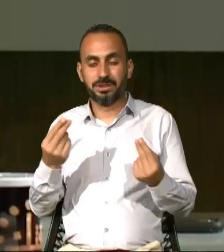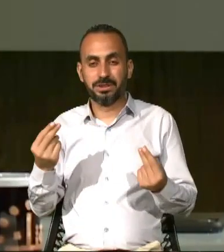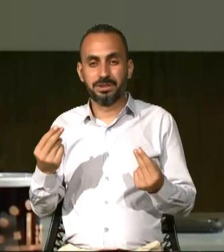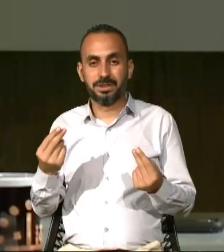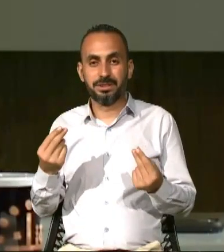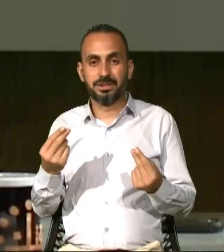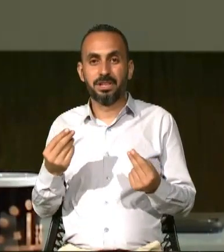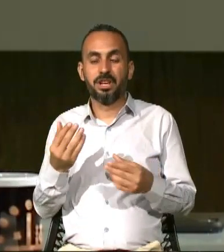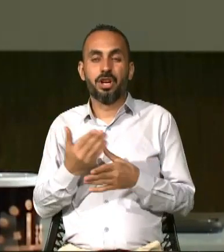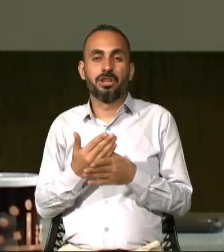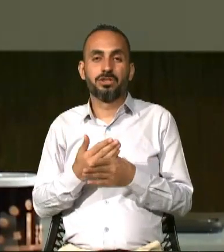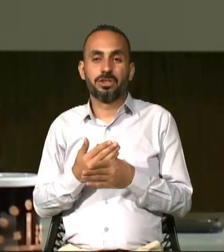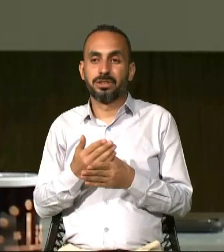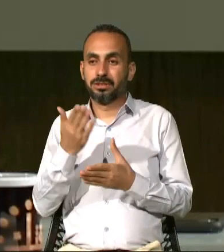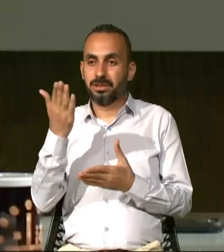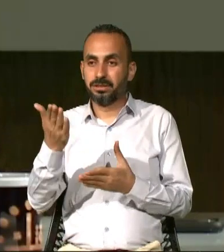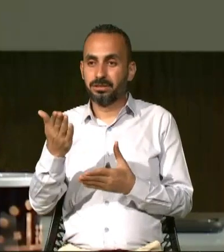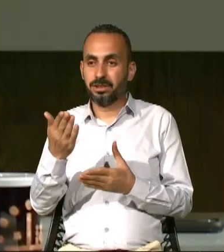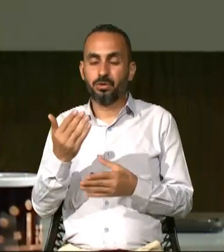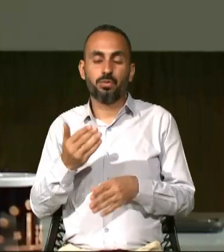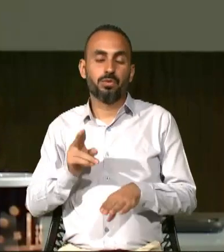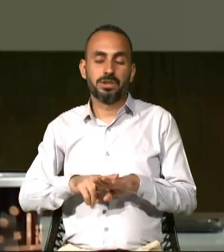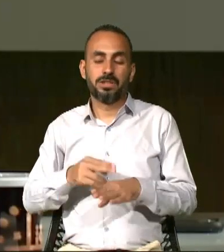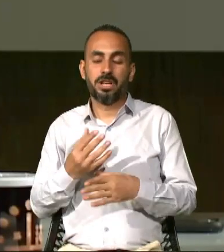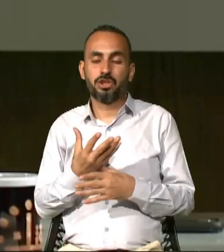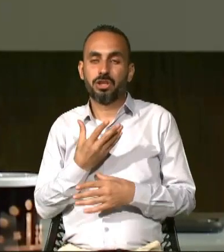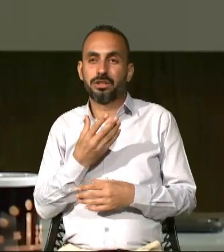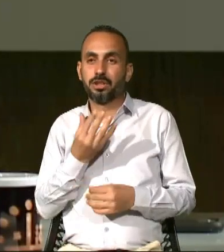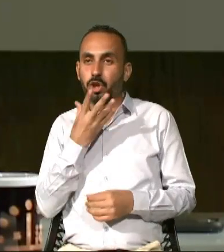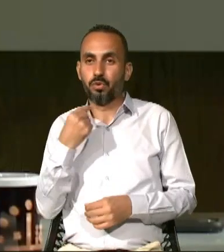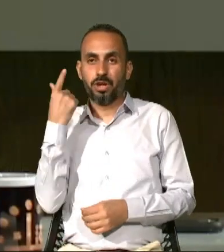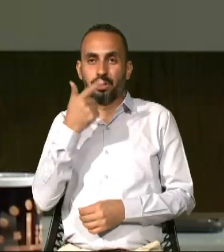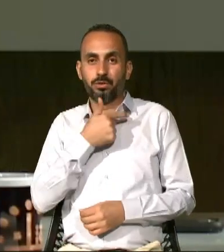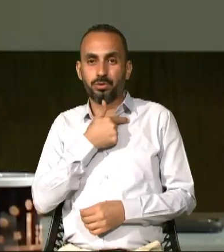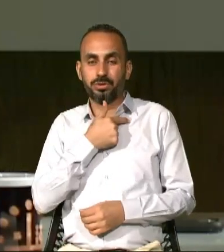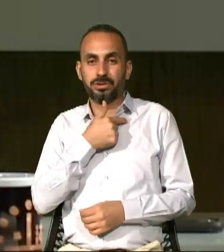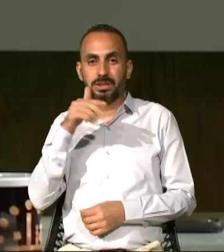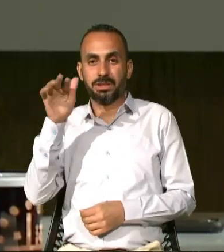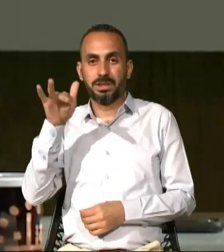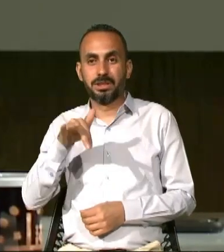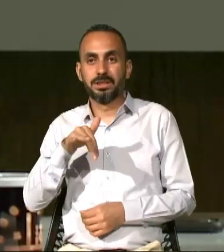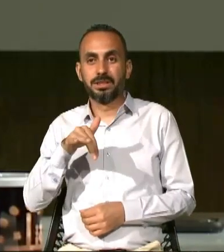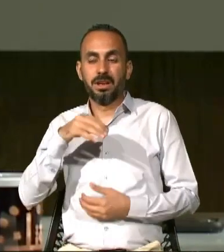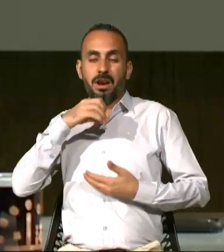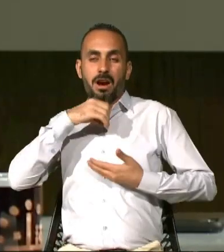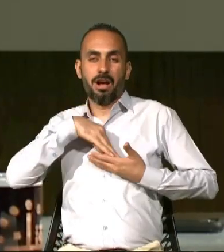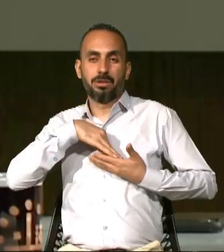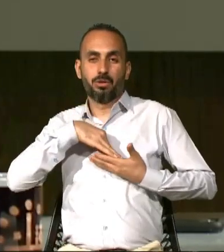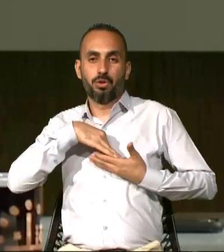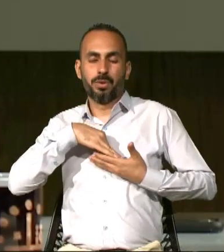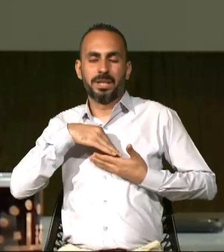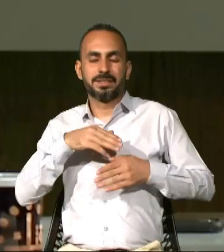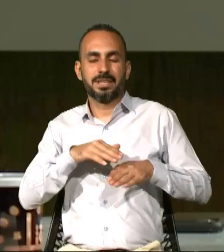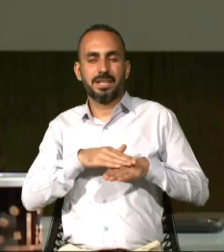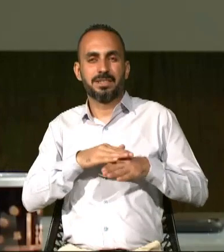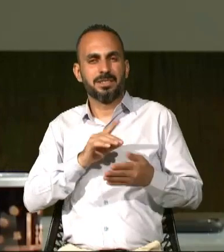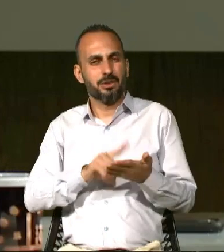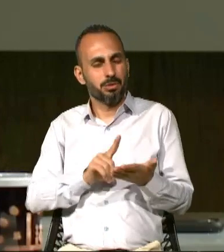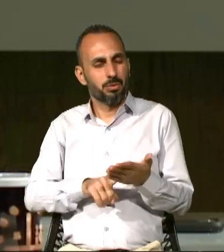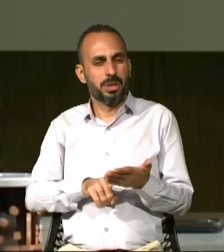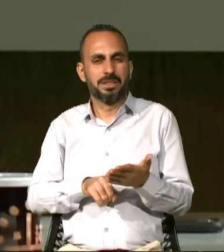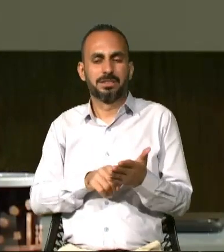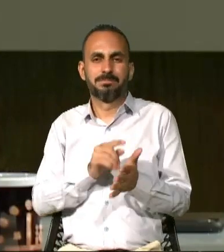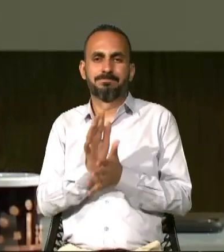القدس فيك ولاعداد الفريق علشان لغه الاشاره. لان اخواتنا الغاليين بتوع الصم والبكم دول